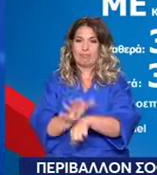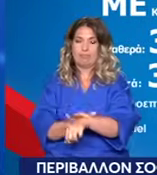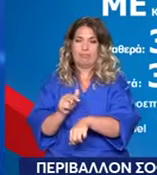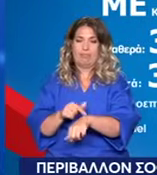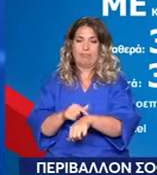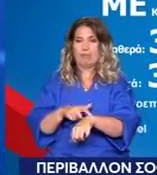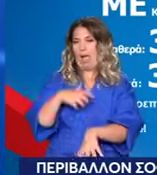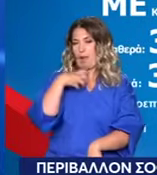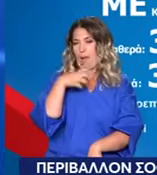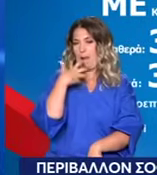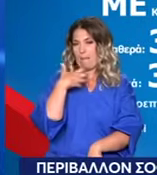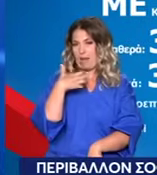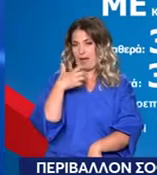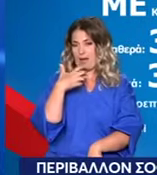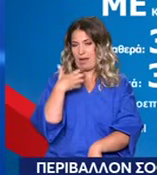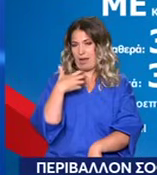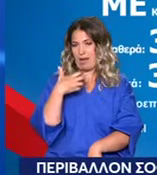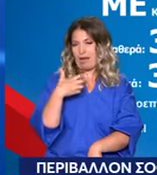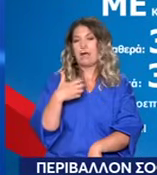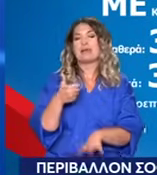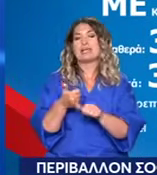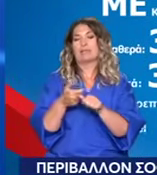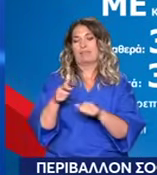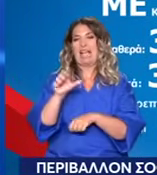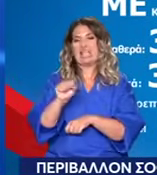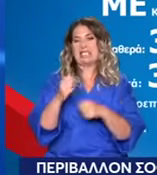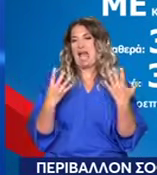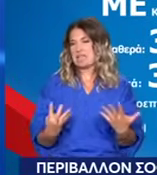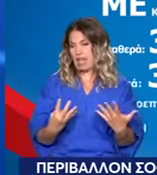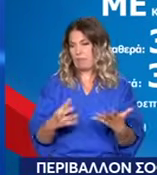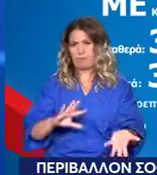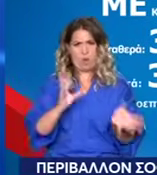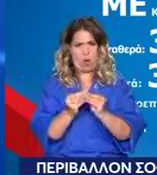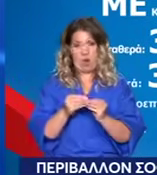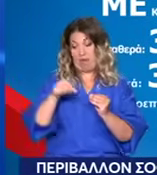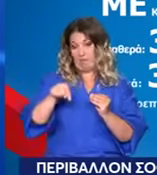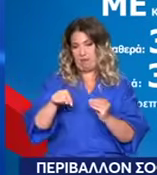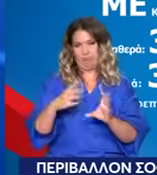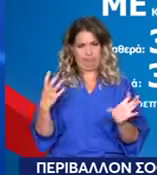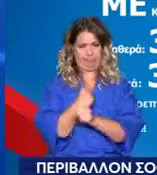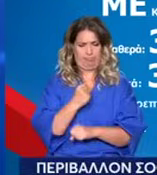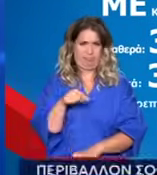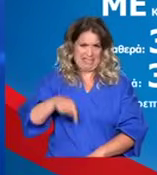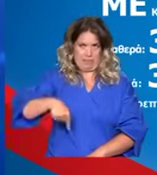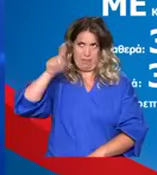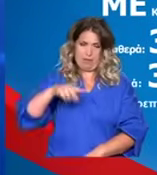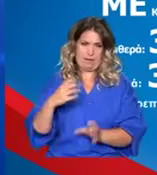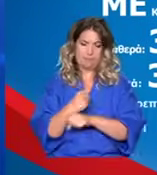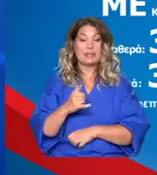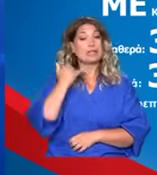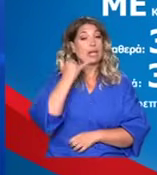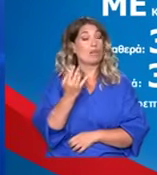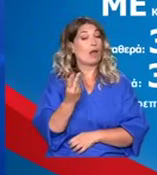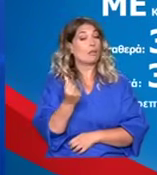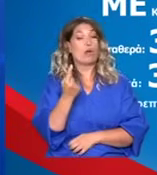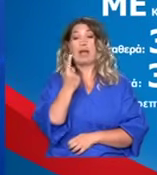και το Apple Watch της σειράς 9. Όλα αυτά λοιπόν τα διεκδικείτε όσοι σήμερα είτε τηλεφωνήσετε στο 14848